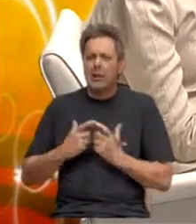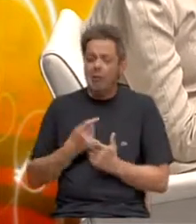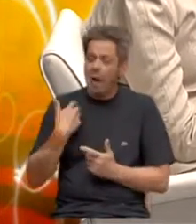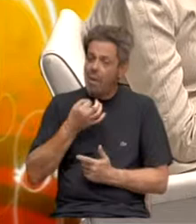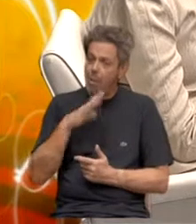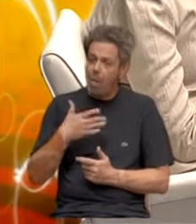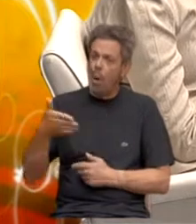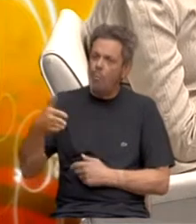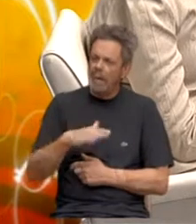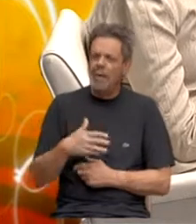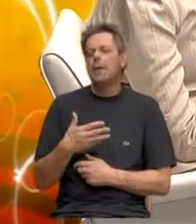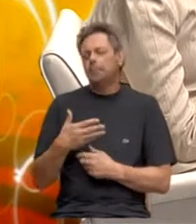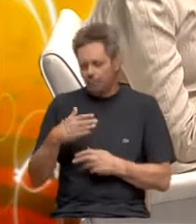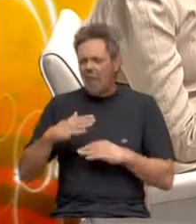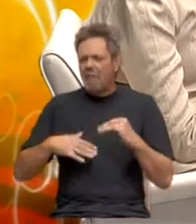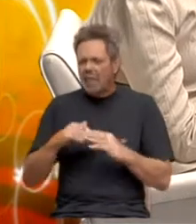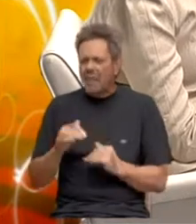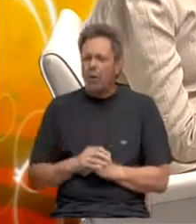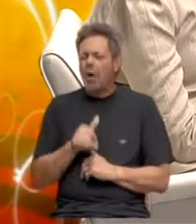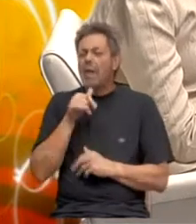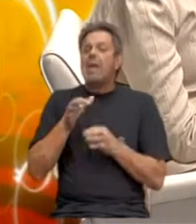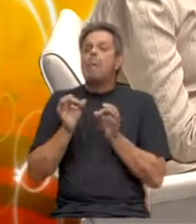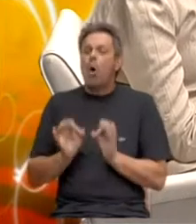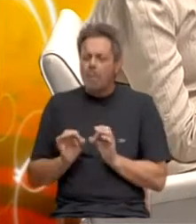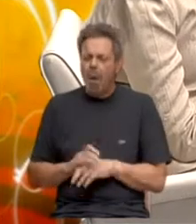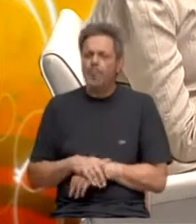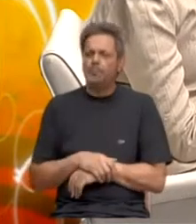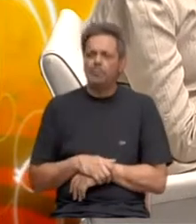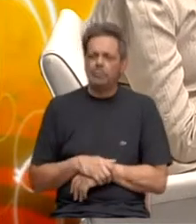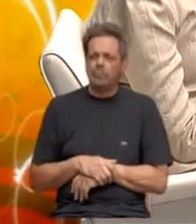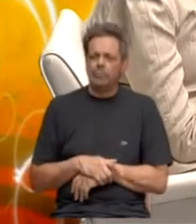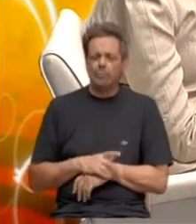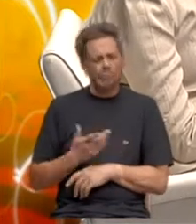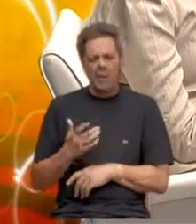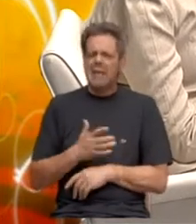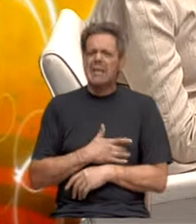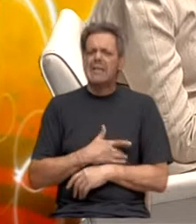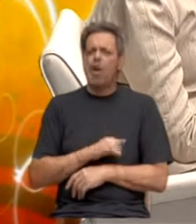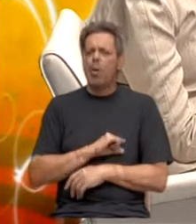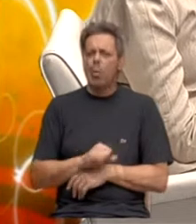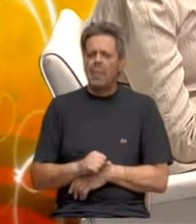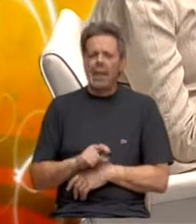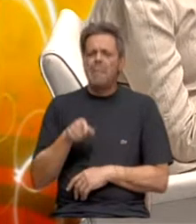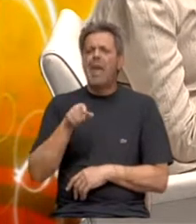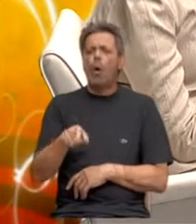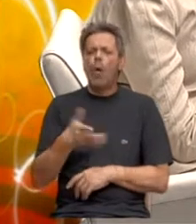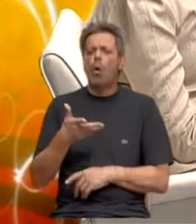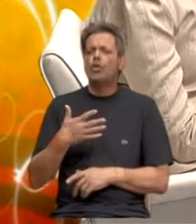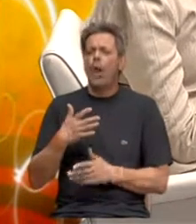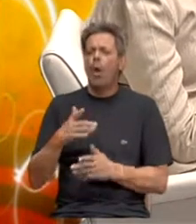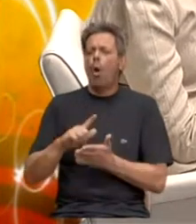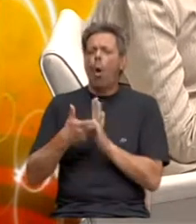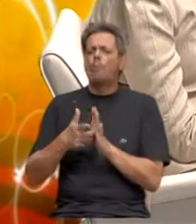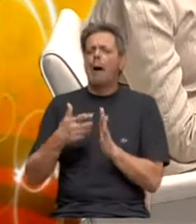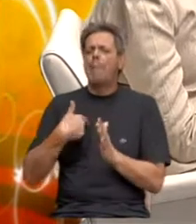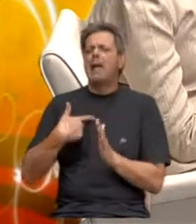je umrijeti kvalitetno i normalno, jer nije da srčani udar takav da će nas, ne daj Bože, odmah uzeti,